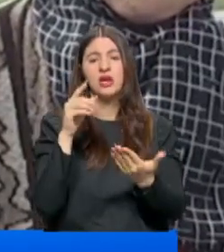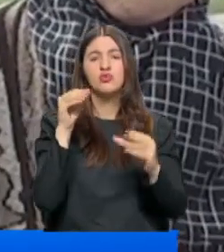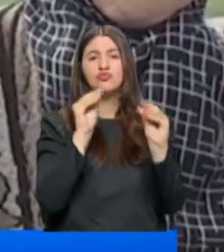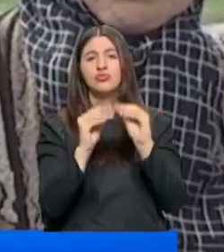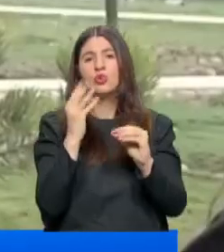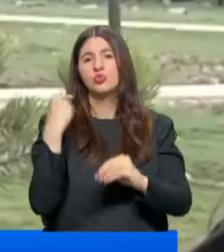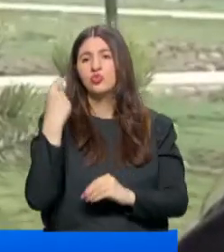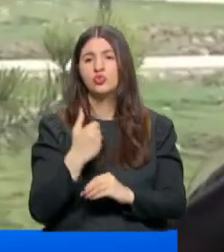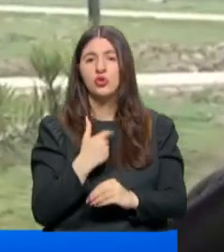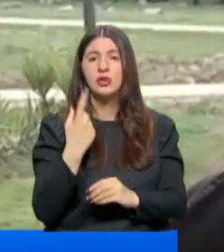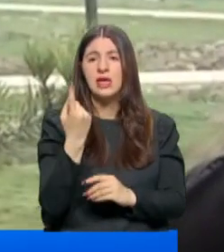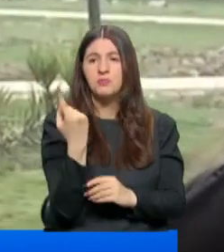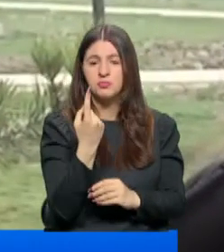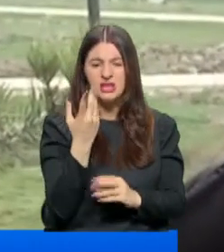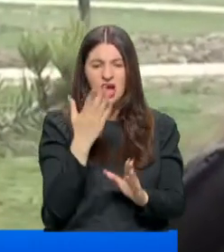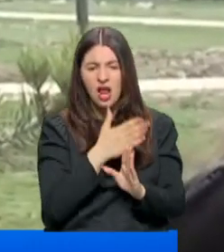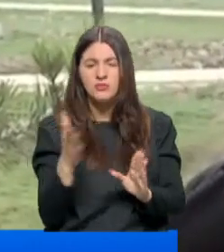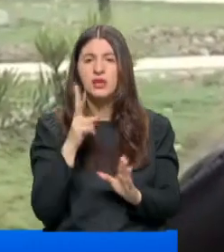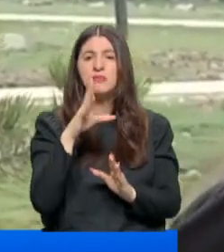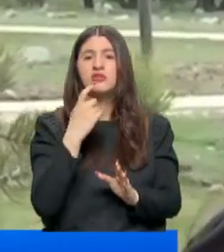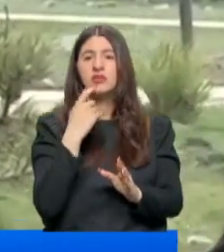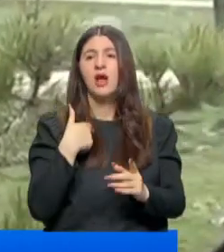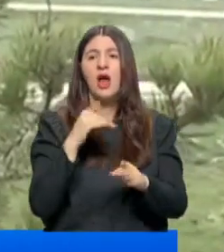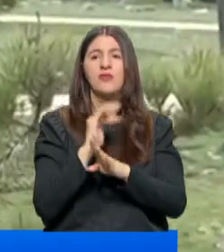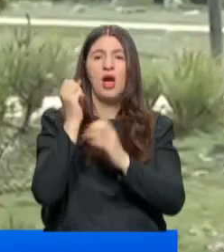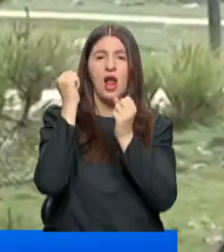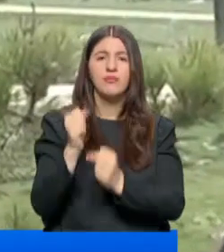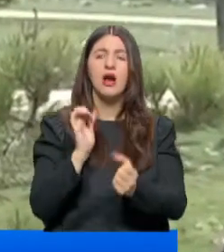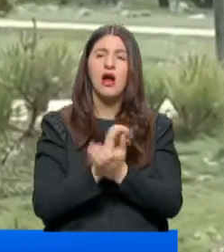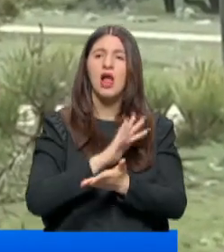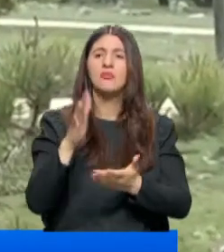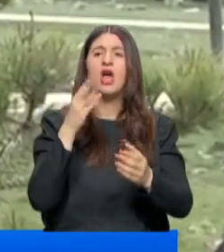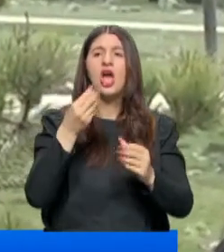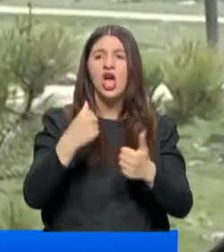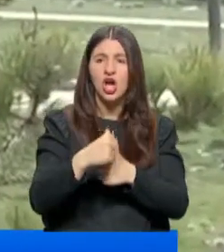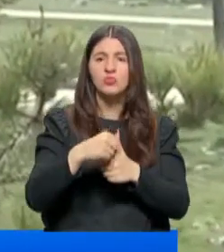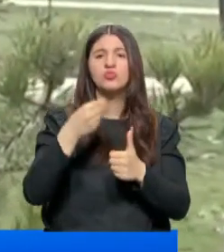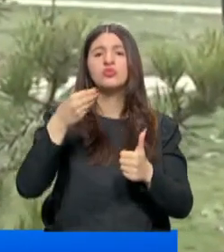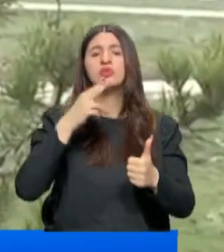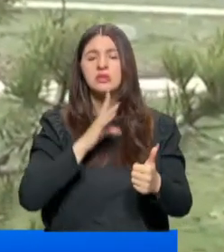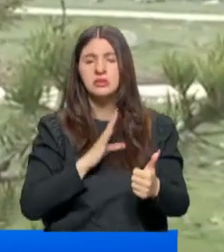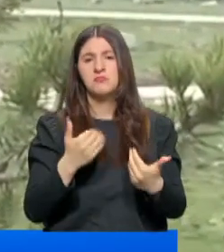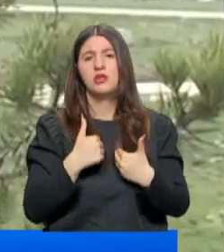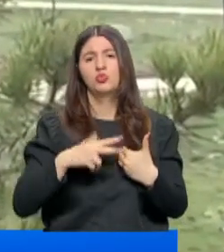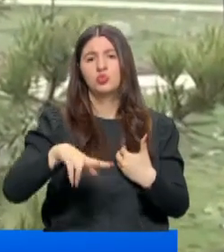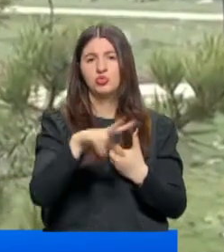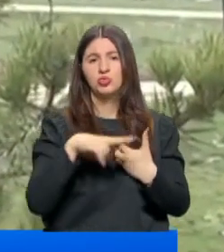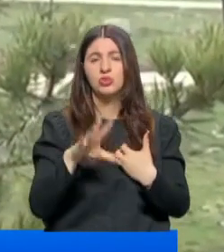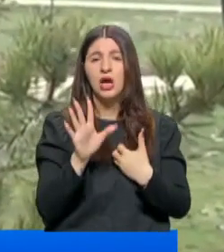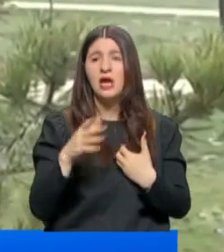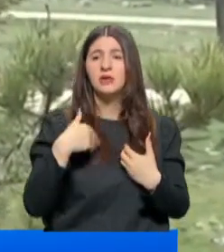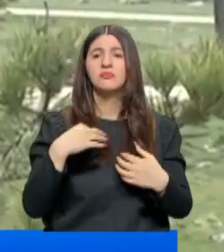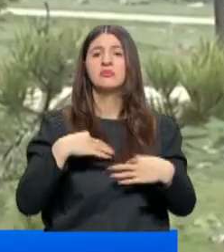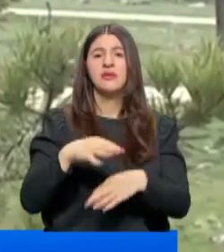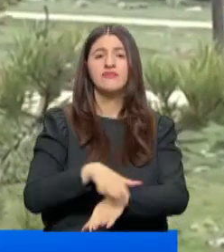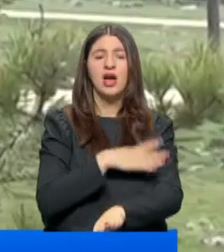olduğunu düşünüyoruz. Bir fiil 25 yıldır hayatımı burada geçiriyorum. Ailecek, eşim, kızım ve ben. Şimdi Sayın Vali